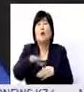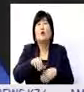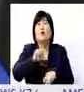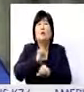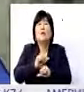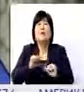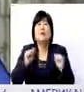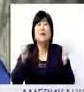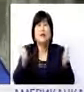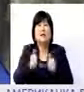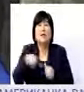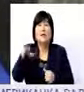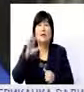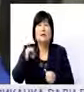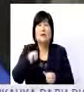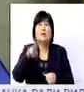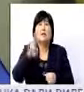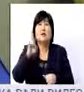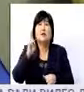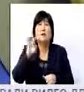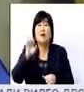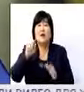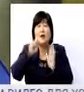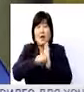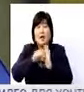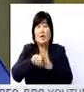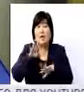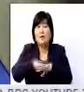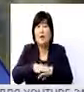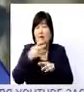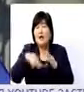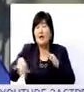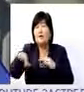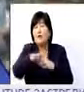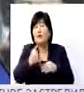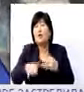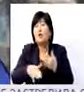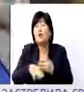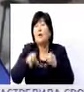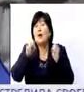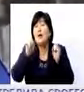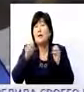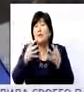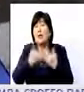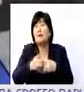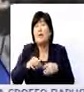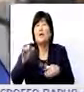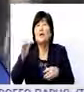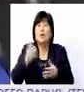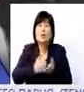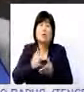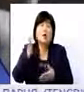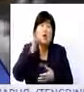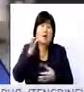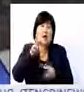оцеплен. Спецподразделения ДВД и департамента КНБ детально обследовали здание банка и территорию вокруг с помощью специального оборудования и служебно-розыскных